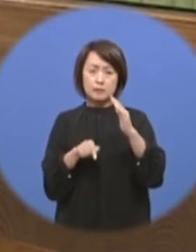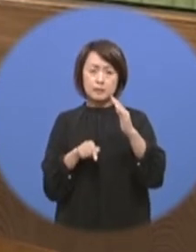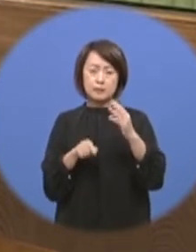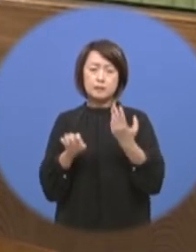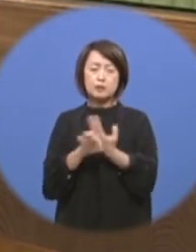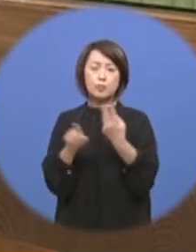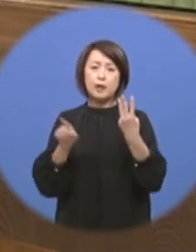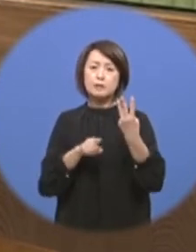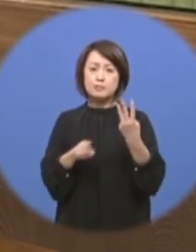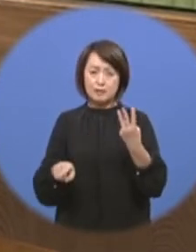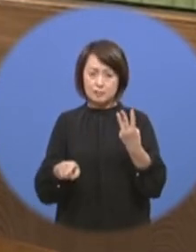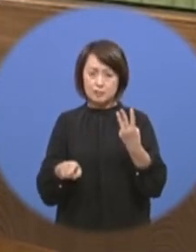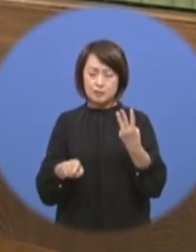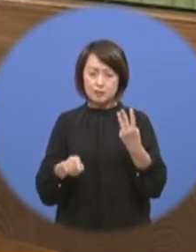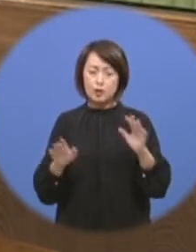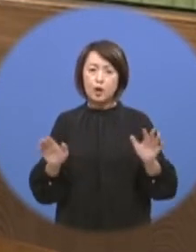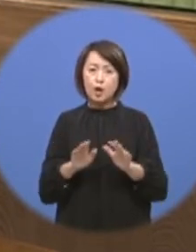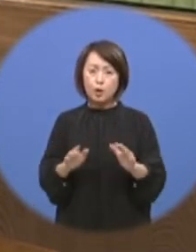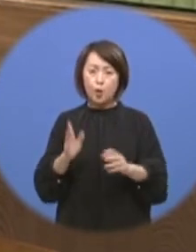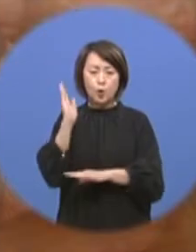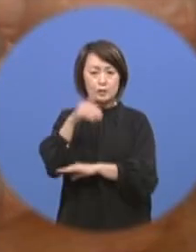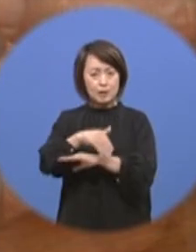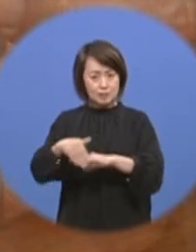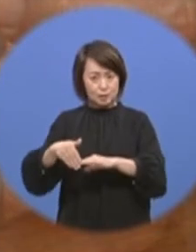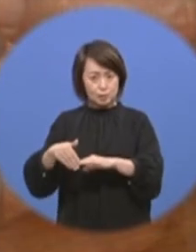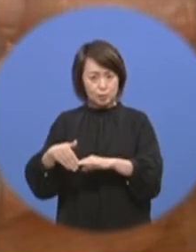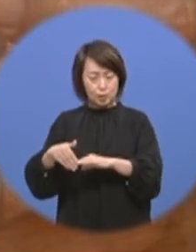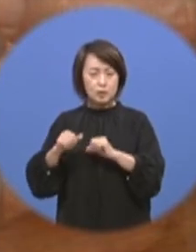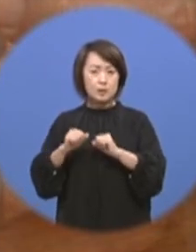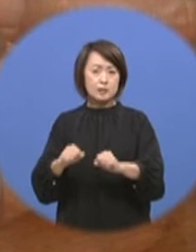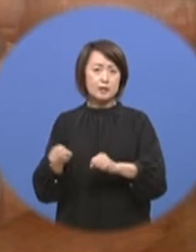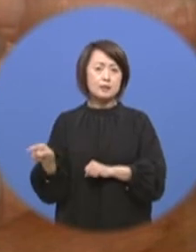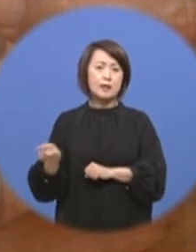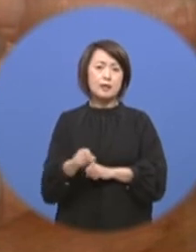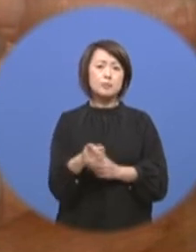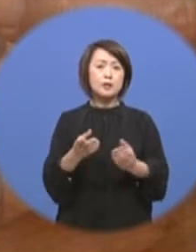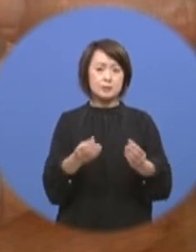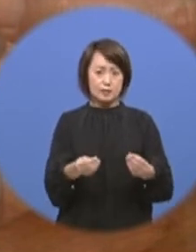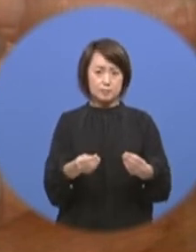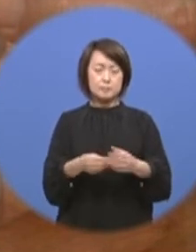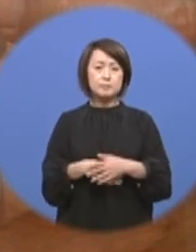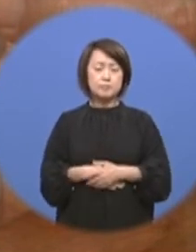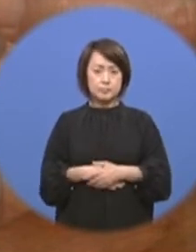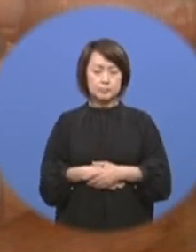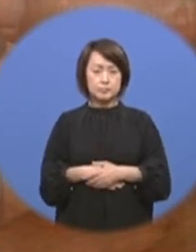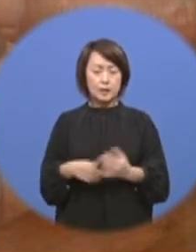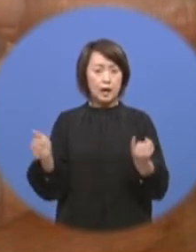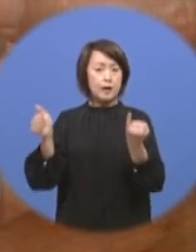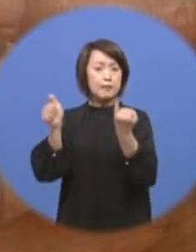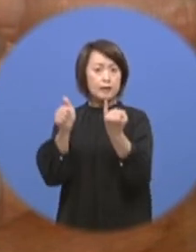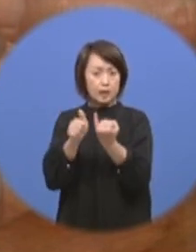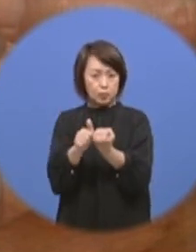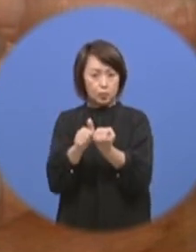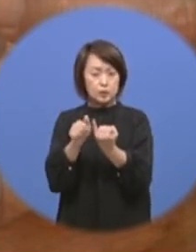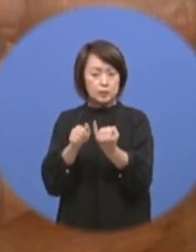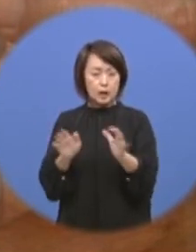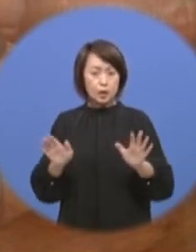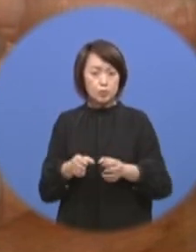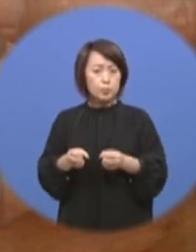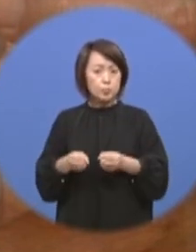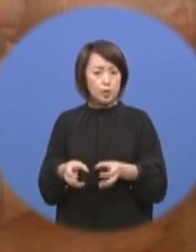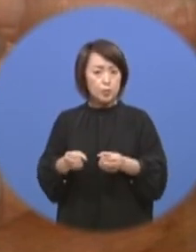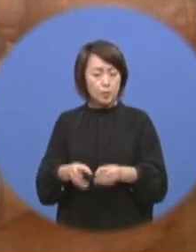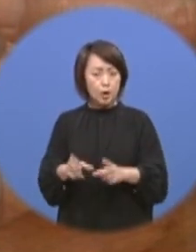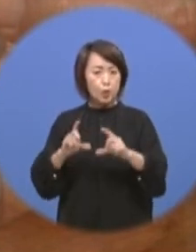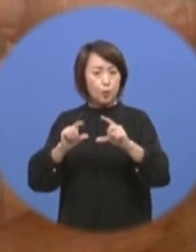人個制作とかいろいろやってきたんですがそれはここにあるように結婚している人が子ども割合は増加